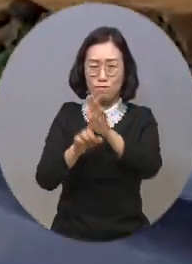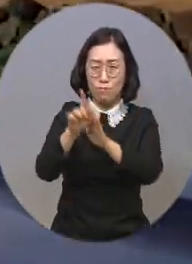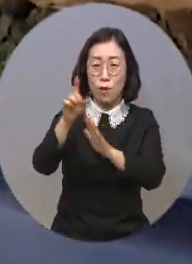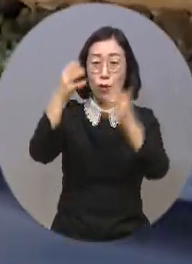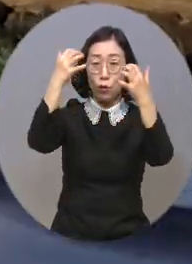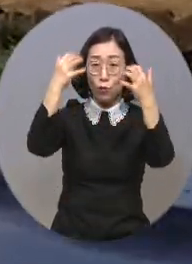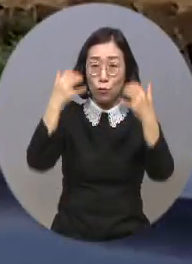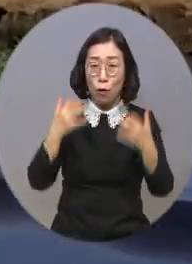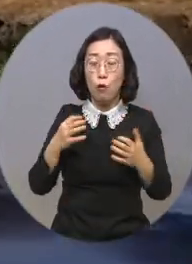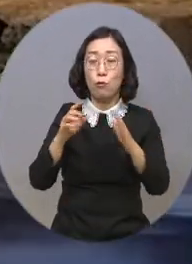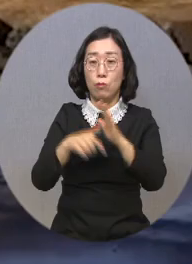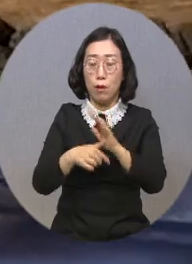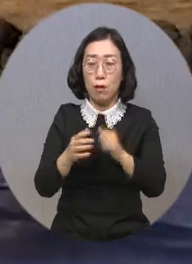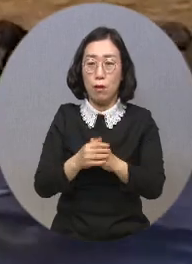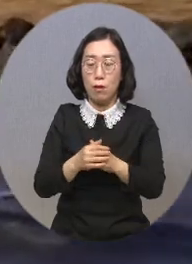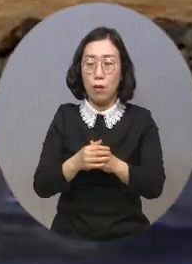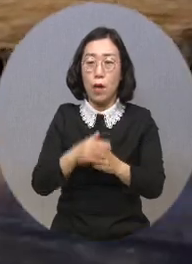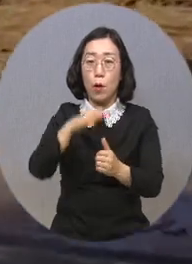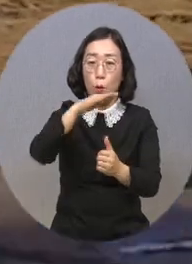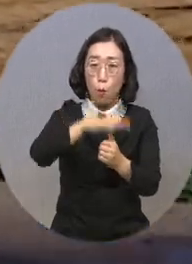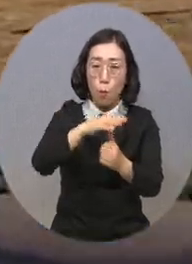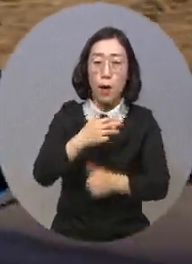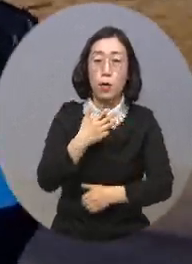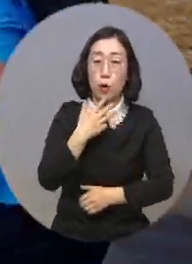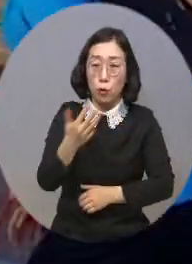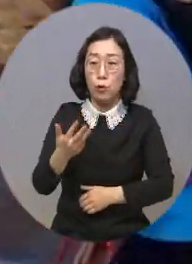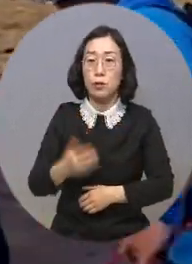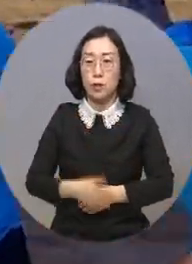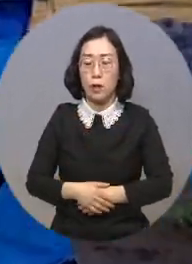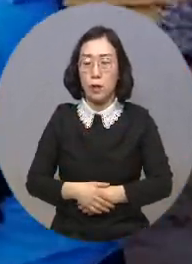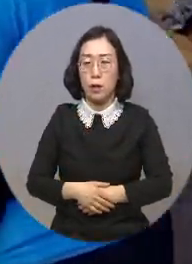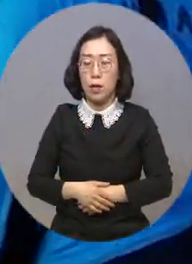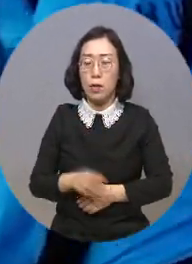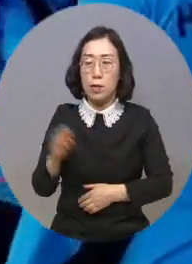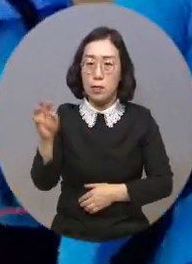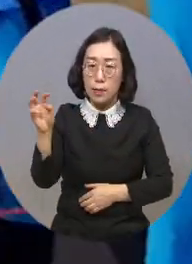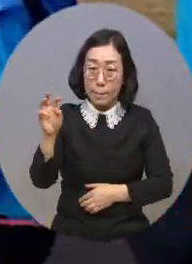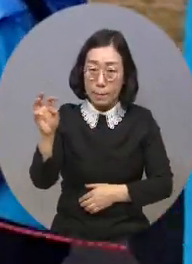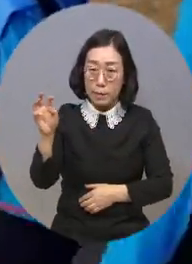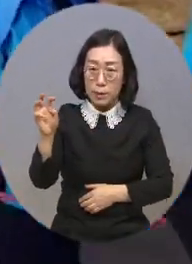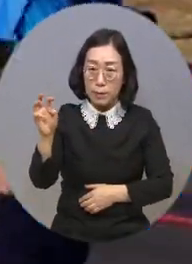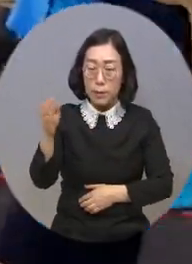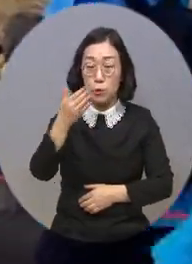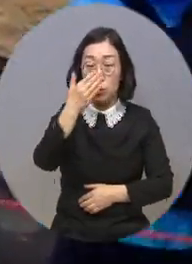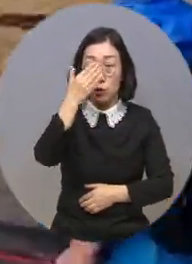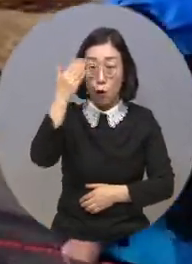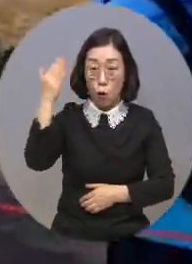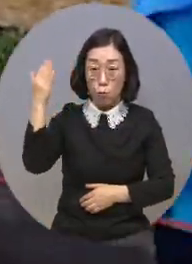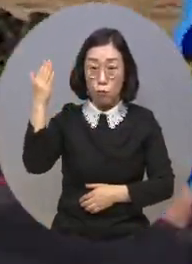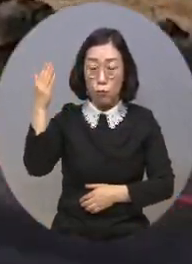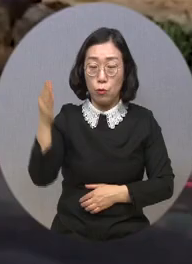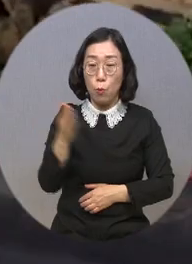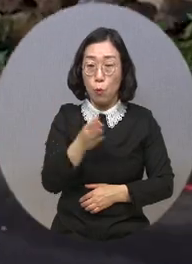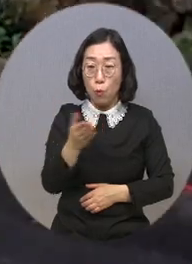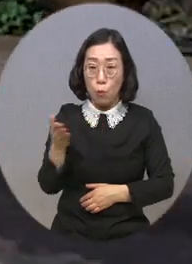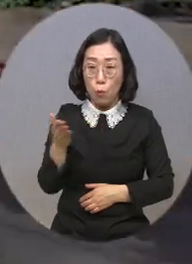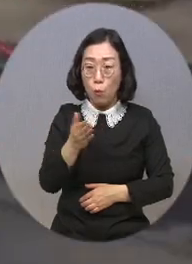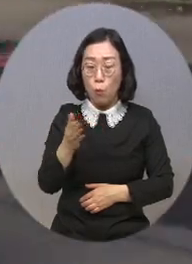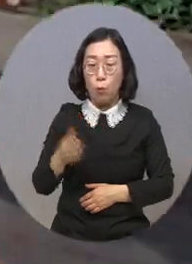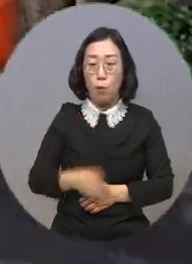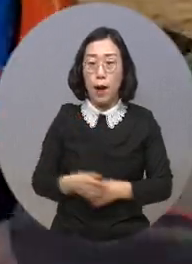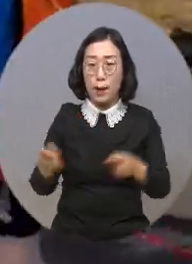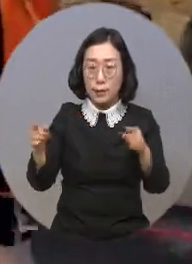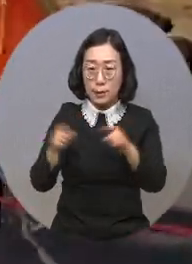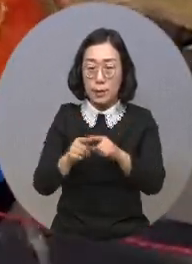아이들 그 8살 아이부터 30 못 되는 청년이죠. 청년까지 네. 데리고